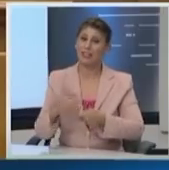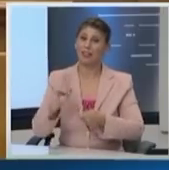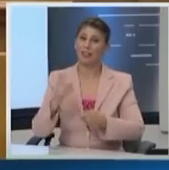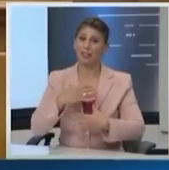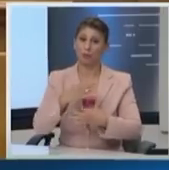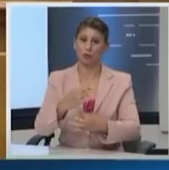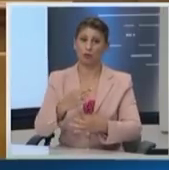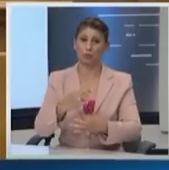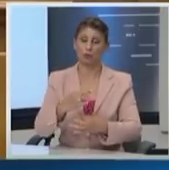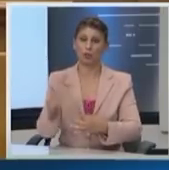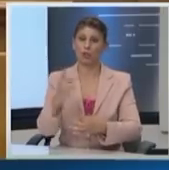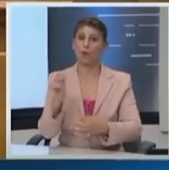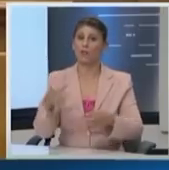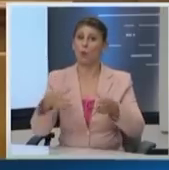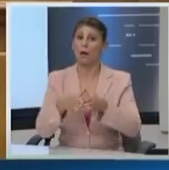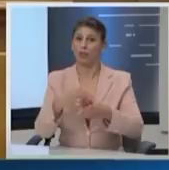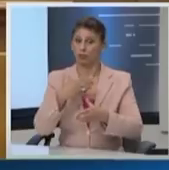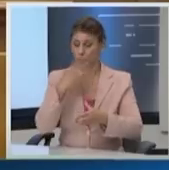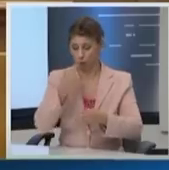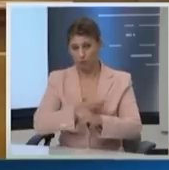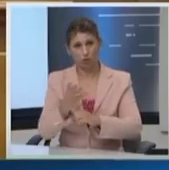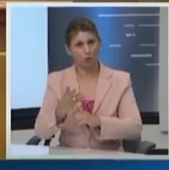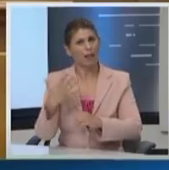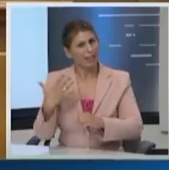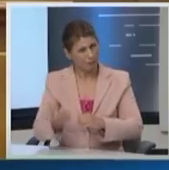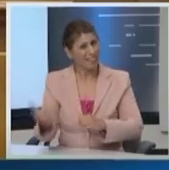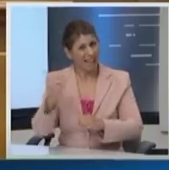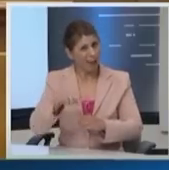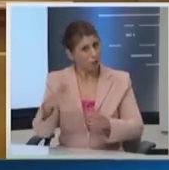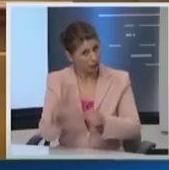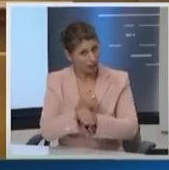εκπρόσωποι της κοινωνικής ομάδας του ΠΑΣΟΚ. Υπάρχει κανείς που να πέτυχε κάτι καλύτερο?